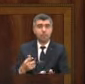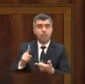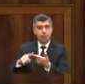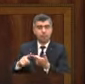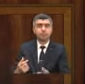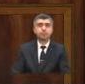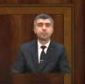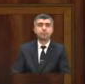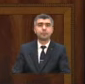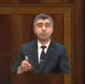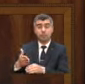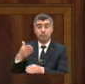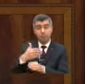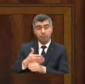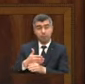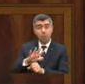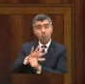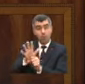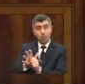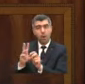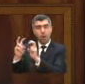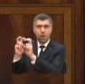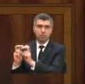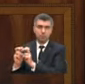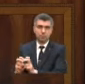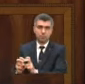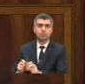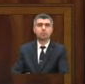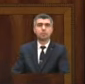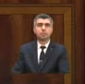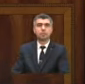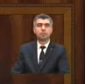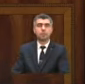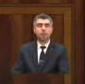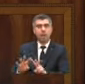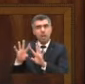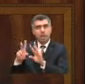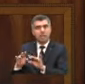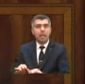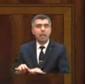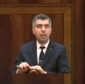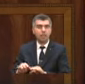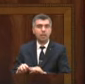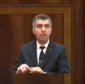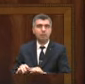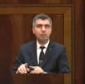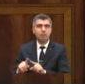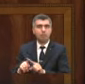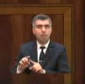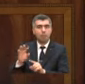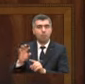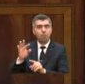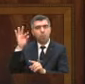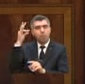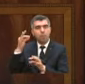البطالة قبل الجائحة كانت في انخفاض، راجعوا تقارير دي منظمة ديال المندوبية السامية